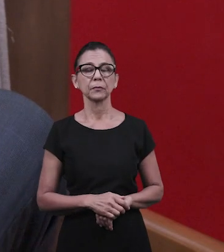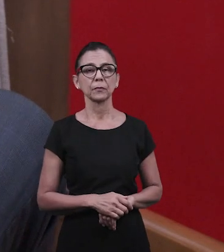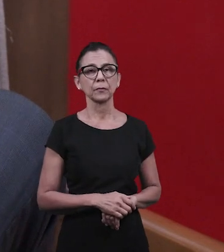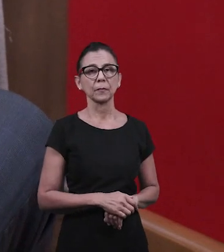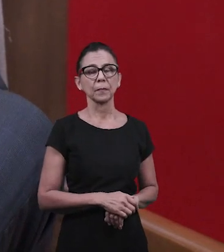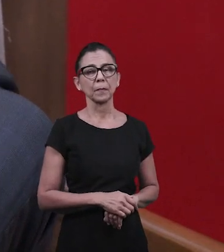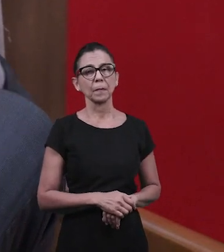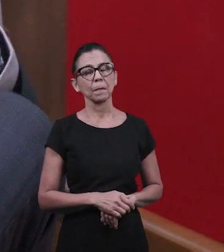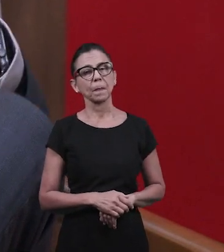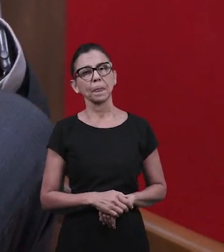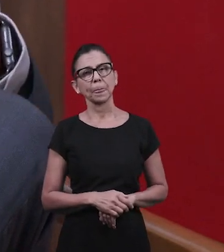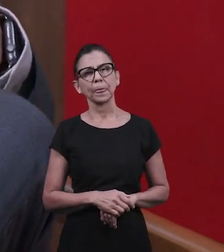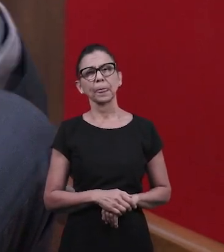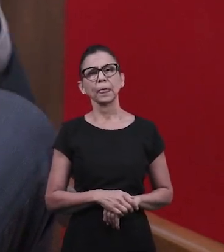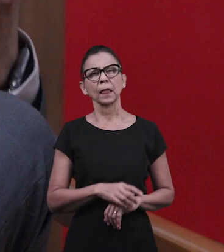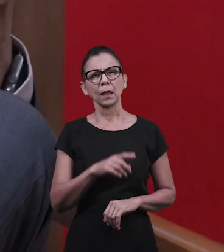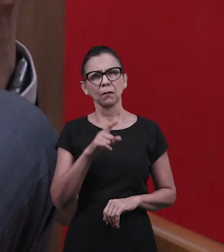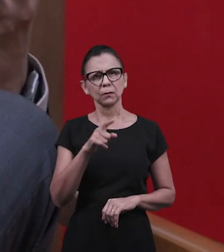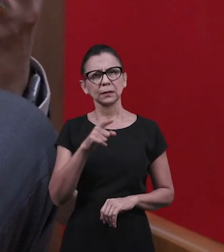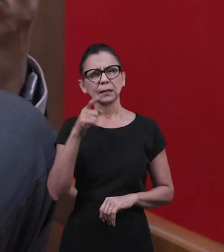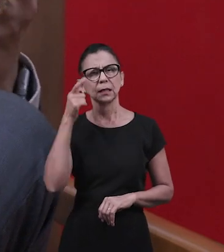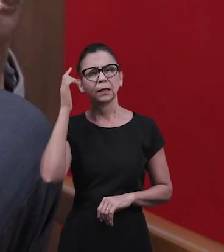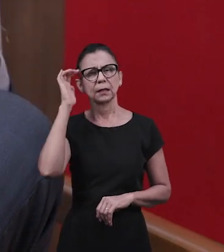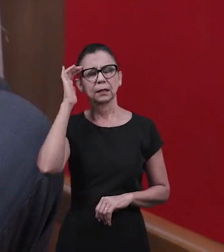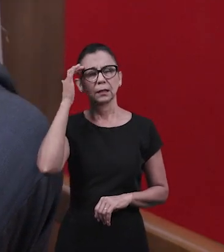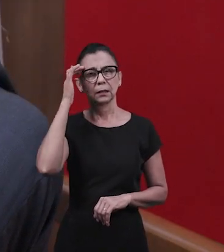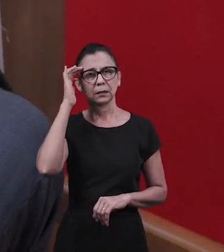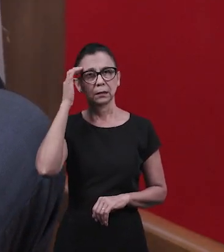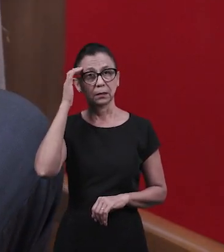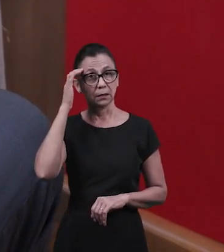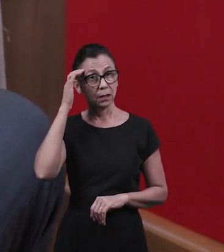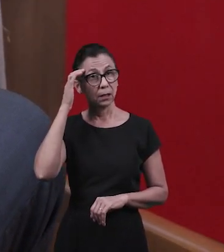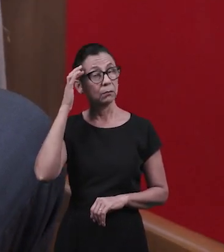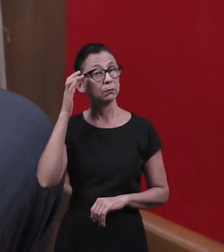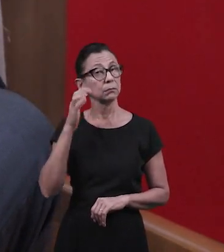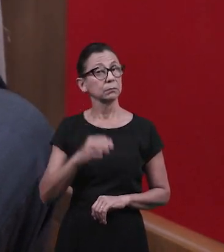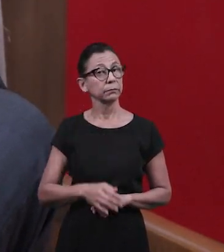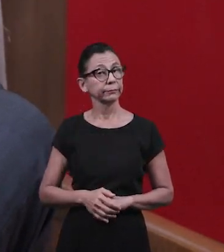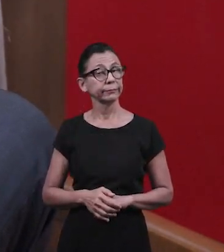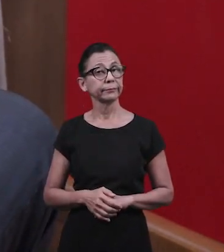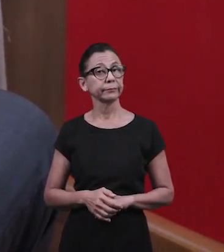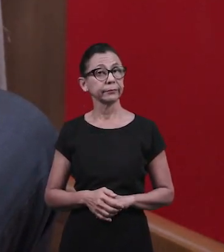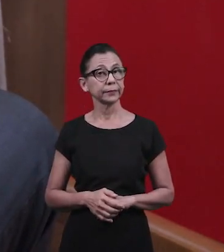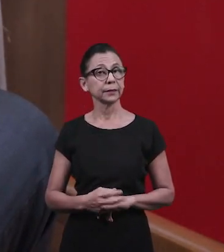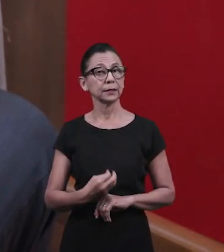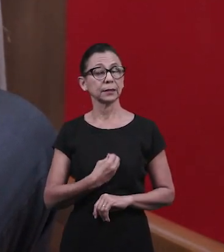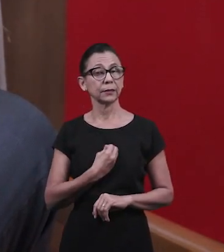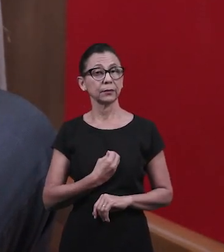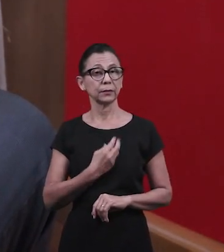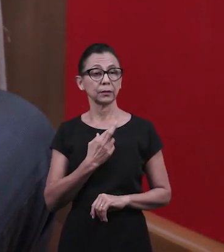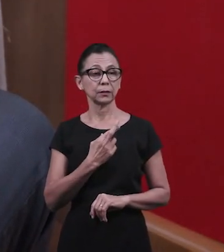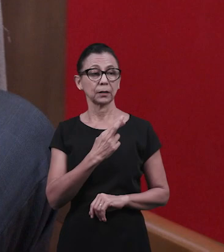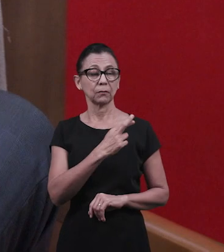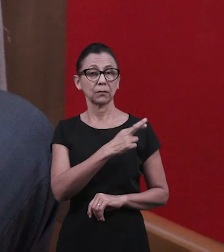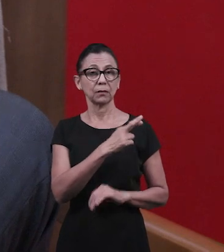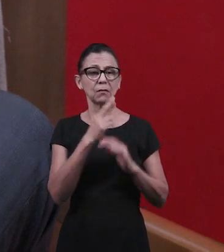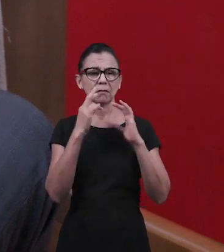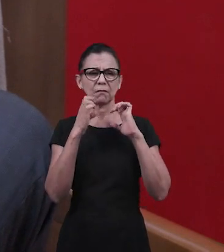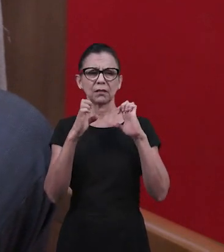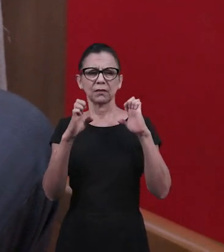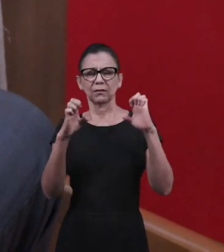et a compris qu'il vit un évangile avec ferment, une vie spirituelle